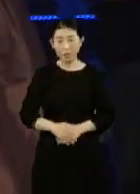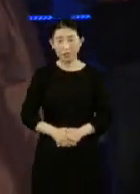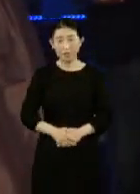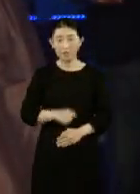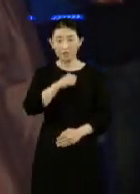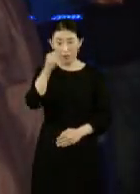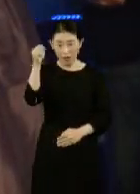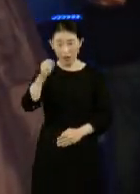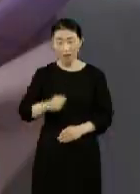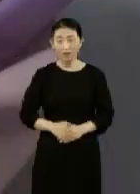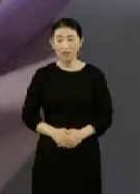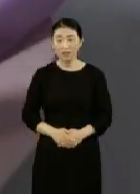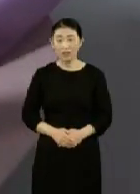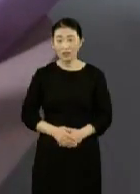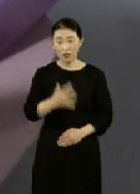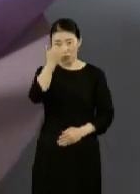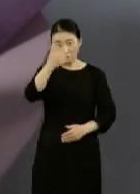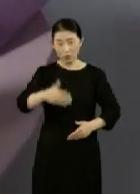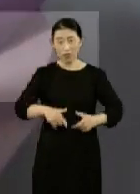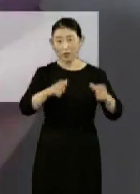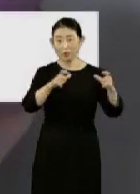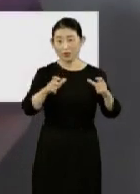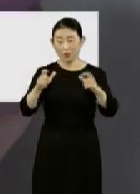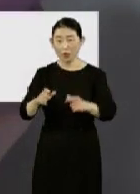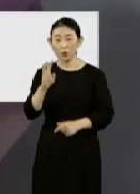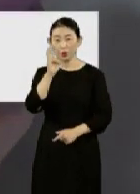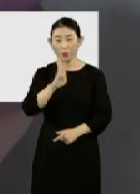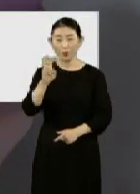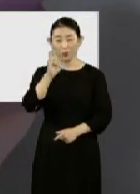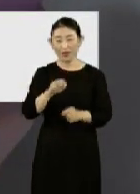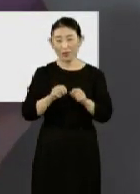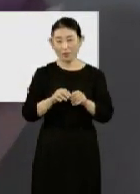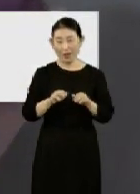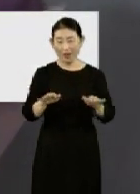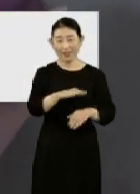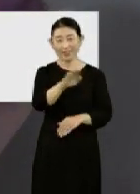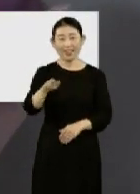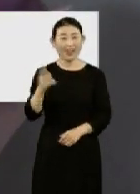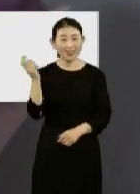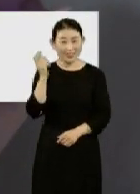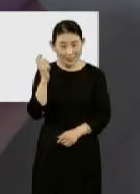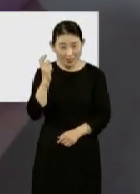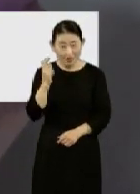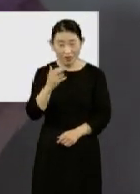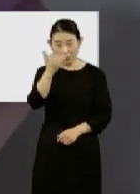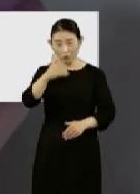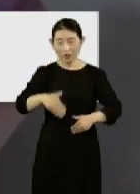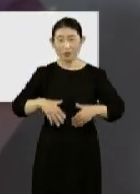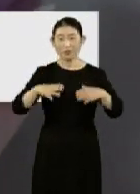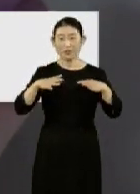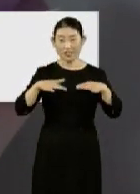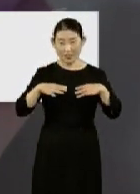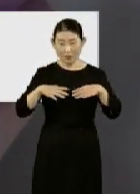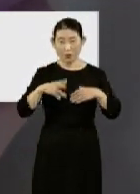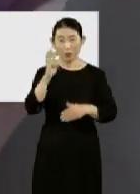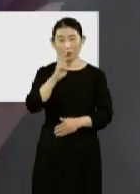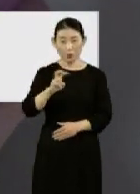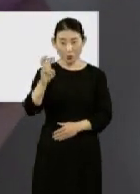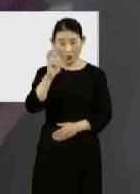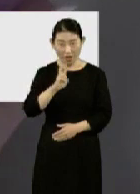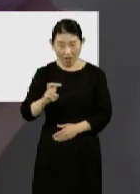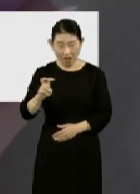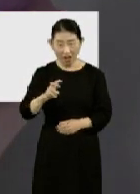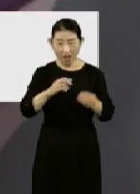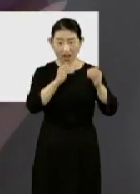기쁨으로 다가옵니다. 충남 전역에 저희의 노래가 울려 퍼져서 사람들이 우리 충남의 자랑스러운 이런 노래와